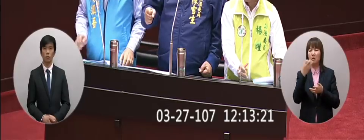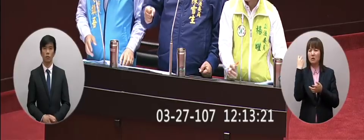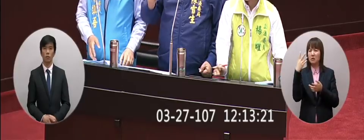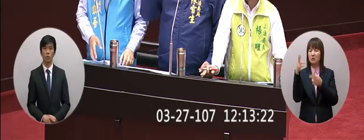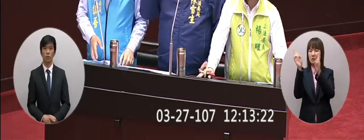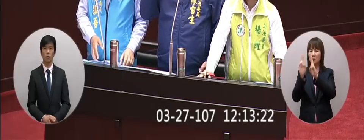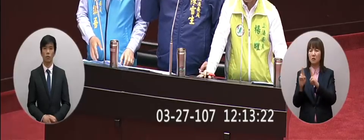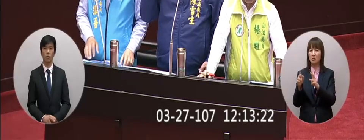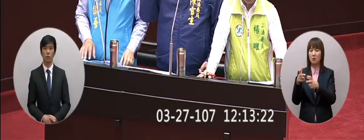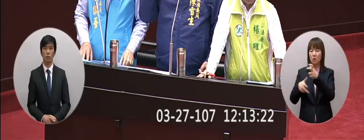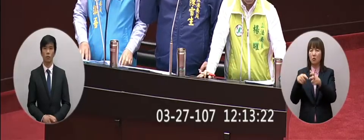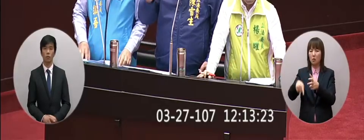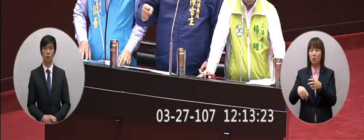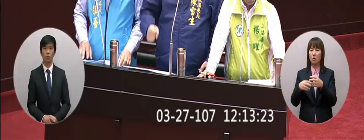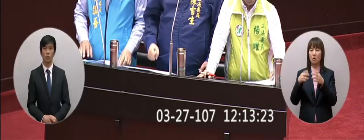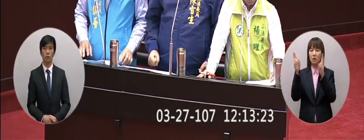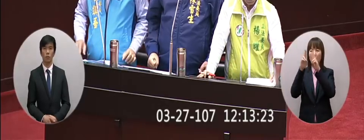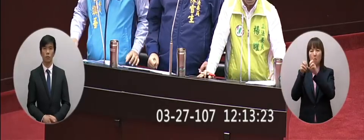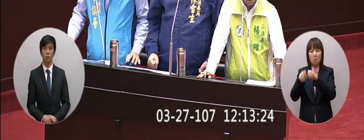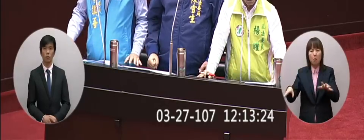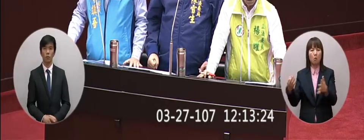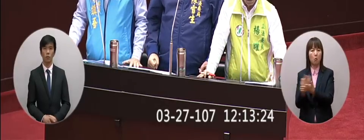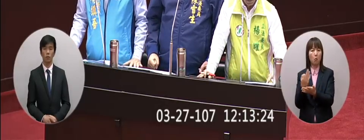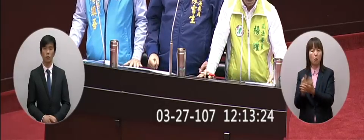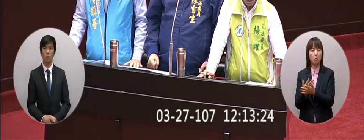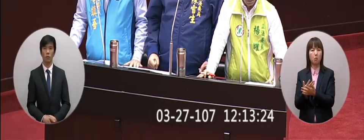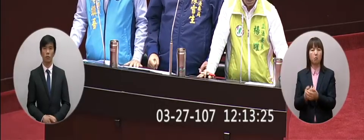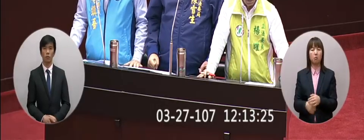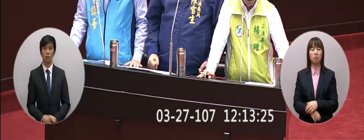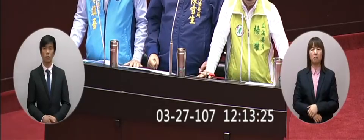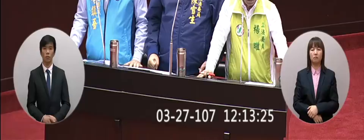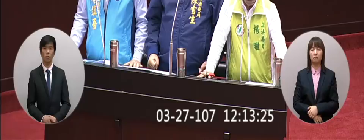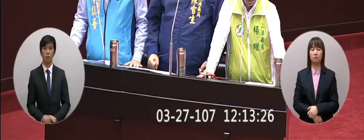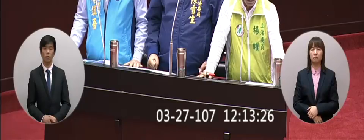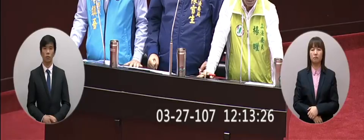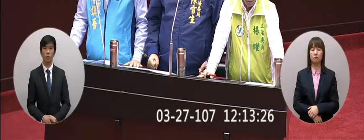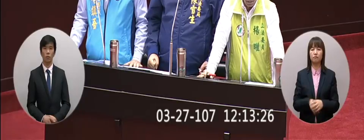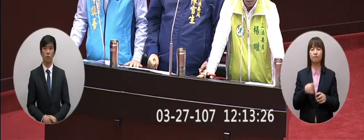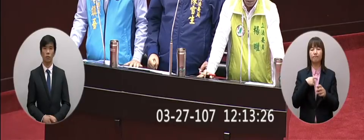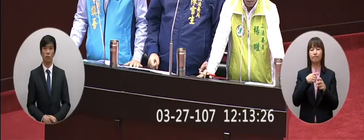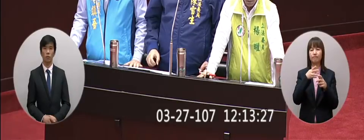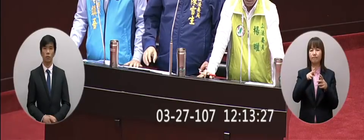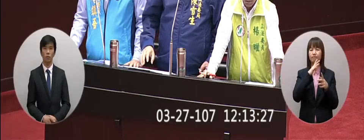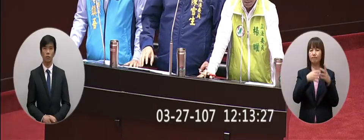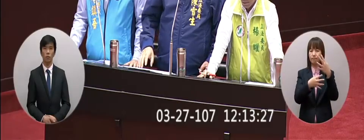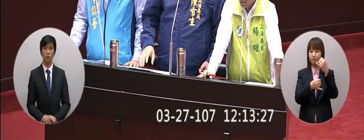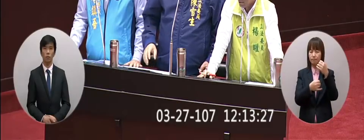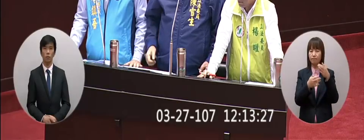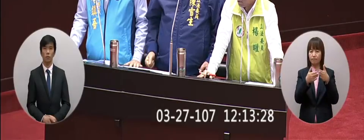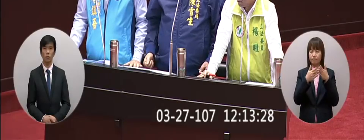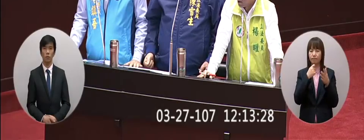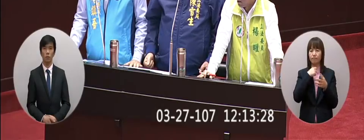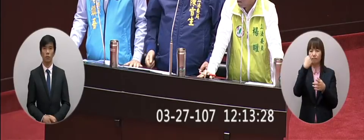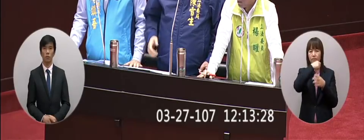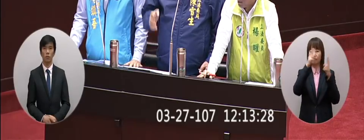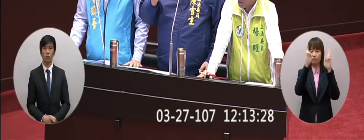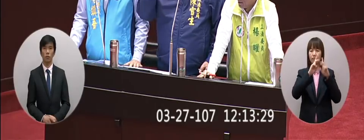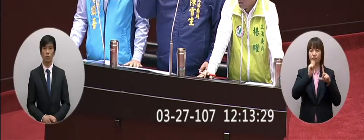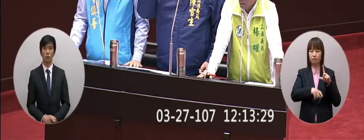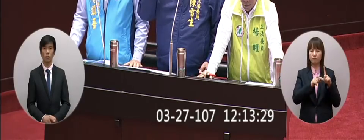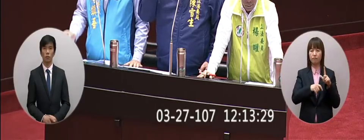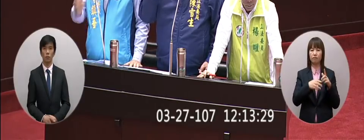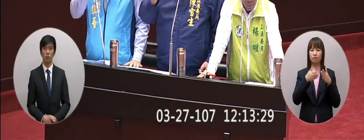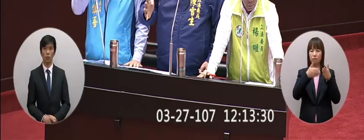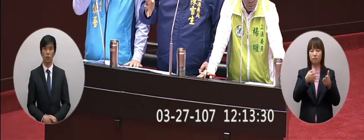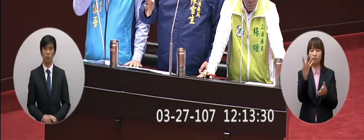的建厂它的发电量不足，所以啊，拜托院长部长责成台湾电力公司啊，